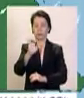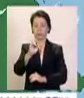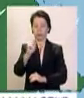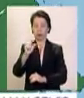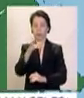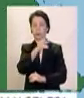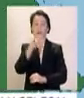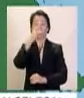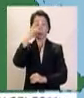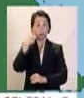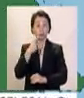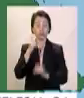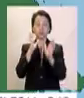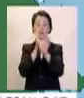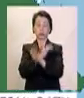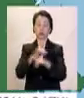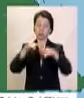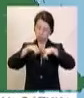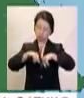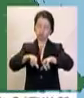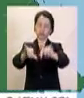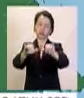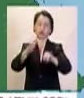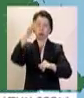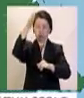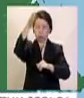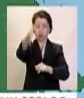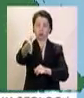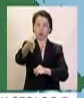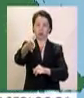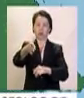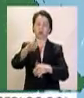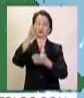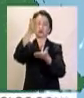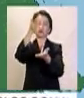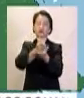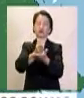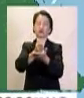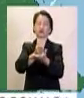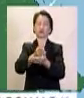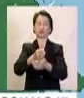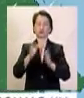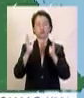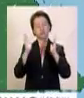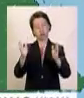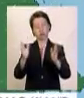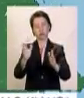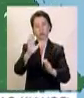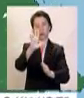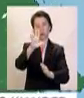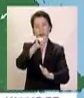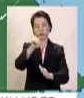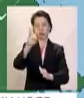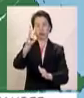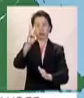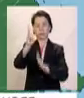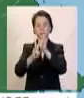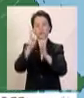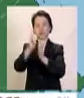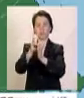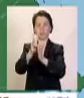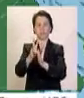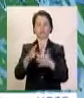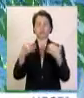Kuching Sarawak masih lagi berterusan dan dijangkakan akan mula reda untuk tempoh 5 hingga 6 jam akan